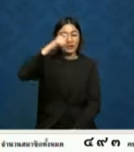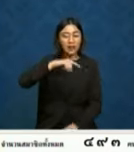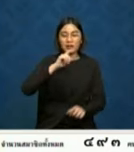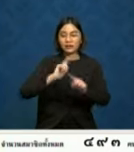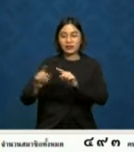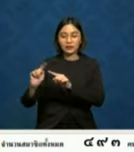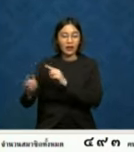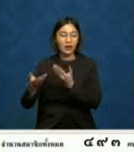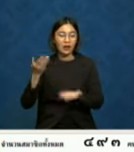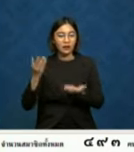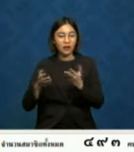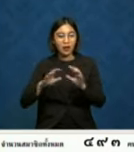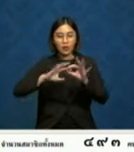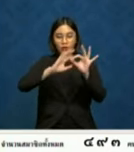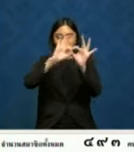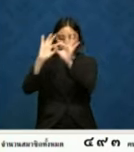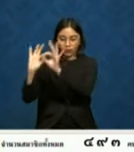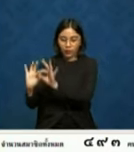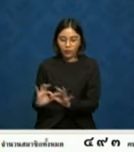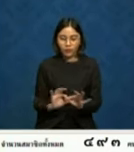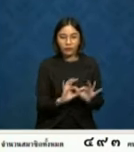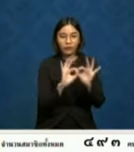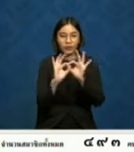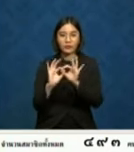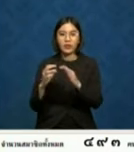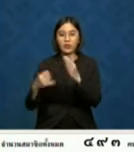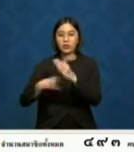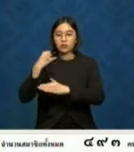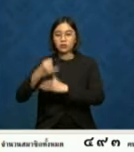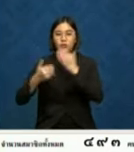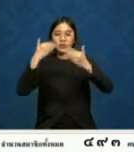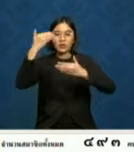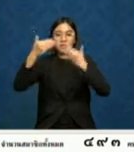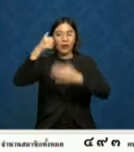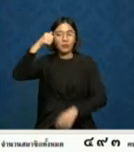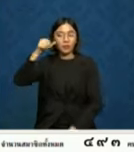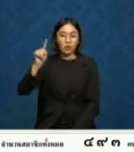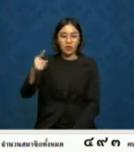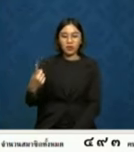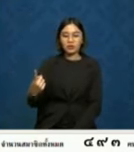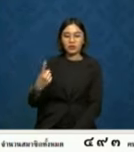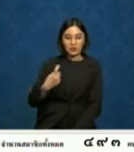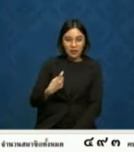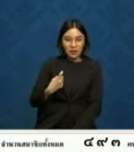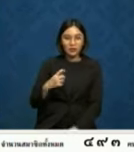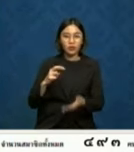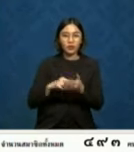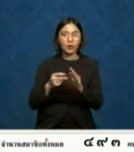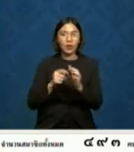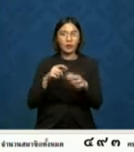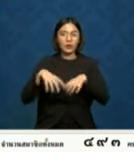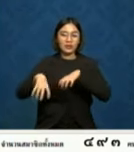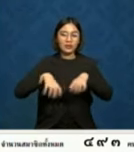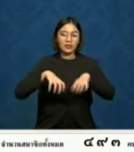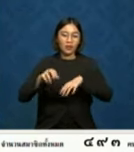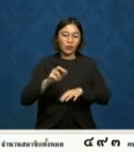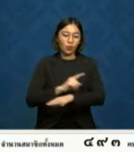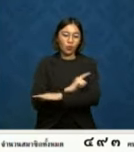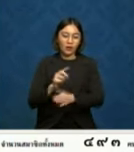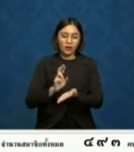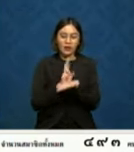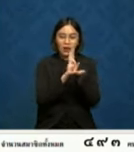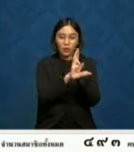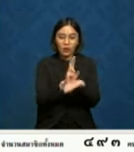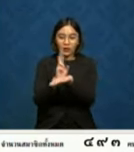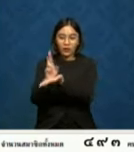ตามจนร้อยเรียงเข้าด้วยด้วยกันแต่ว่ามันไปจบอยู่ที่งานหนงานที่ท่านสอบถามมาก็คืองานที่เขาจัดงานมอบรางวัลต่าง